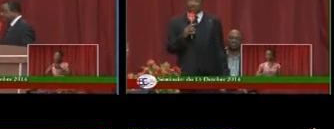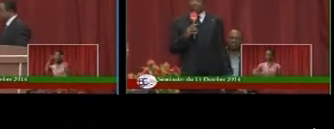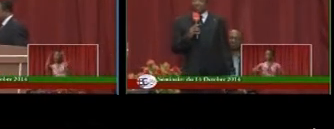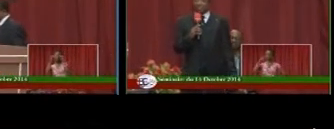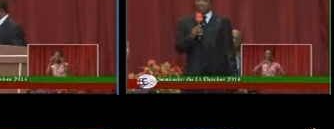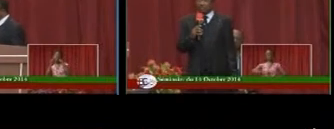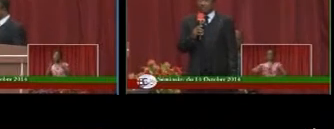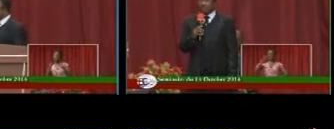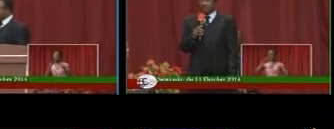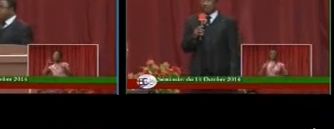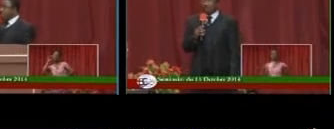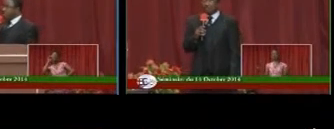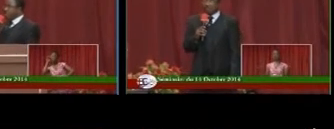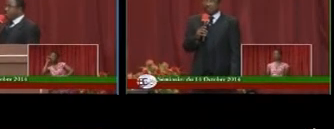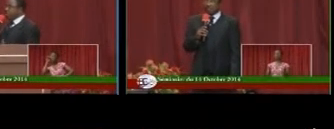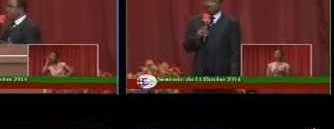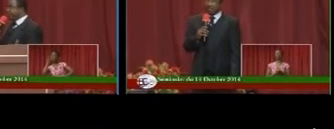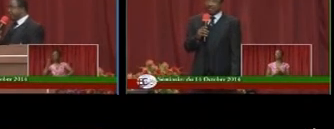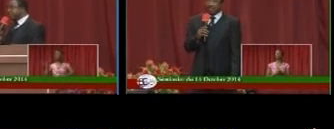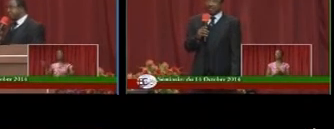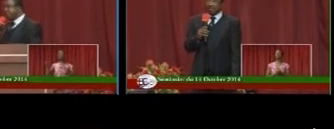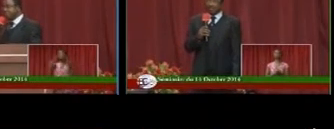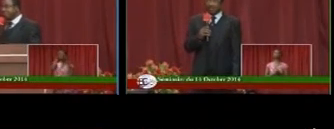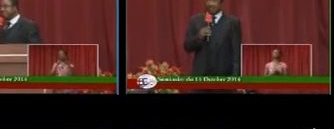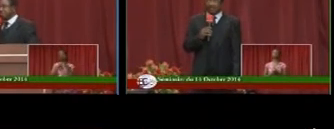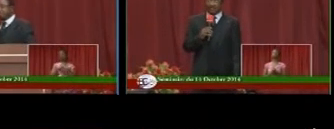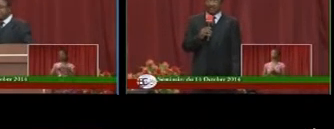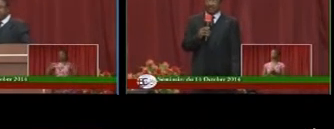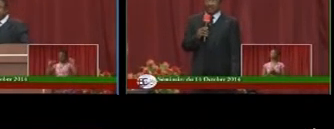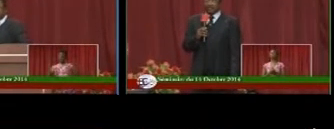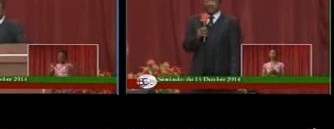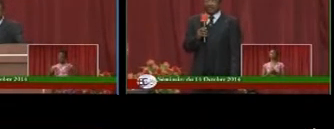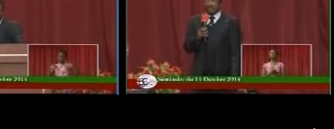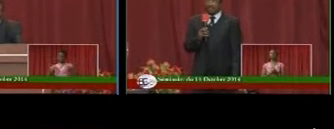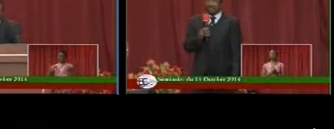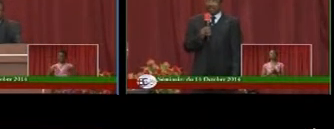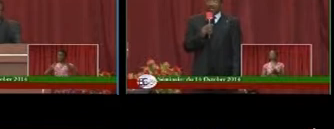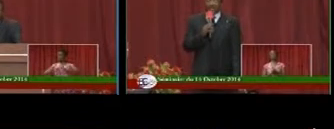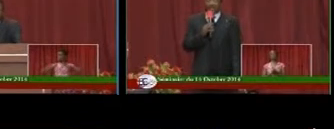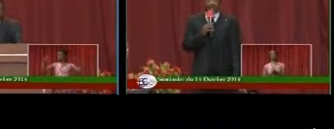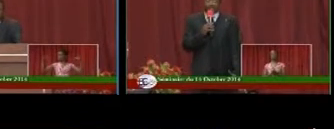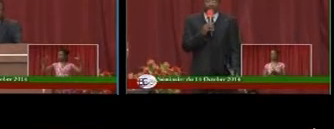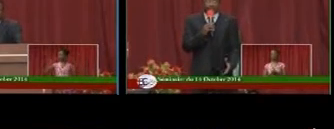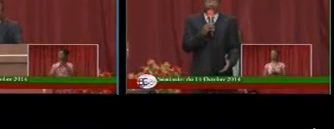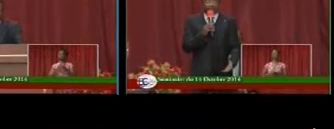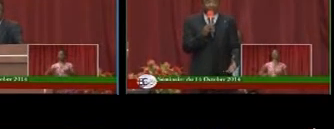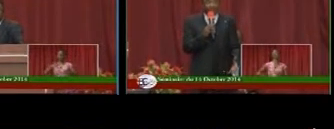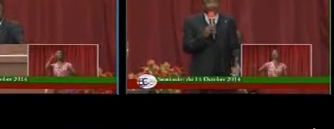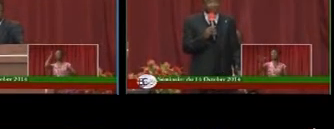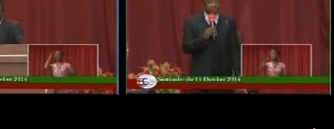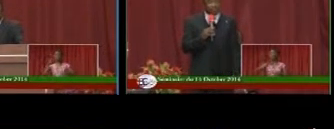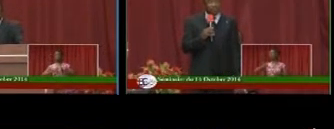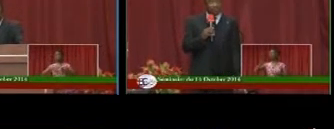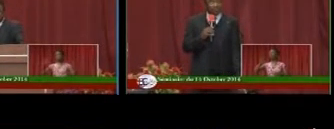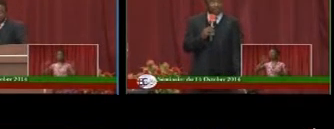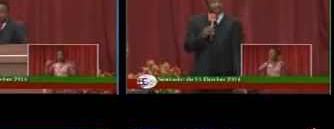Car la création a été soumise à la vérité, non de son gré, mais à cause